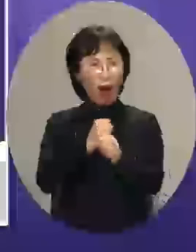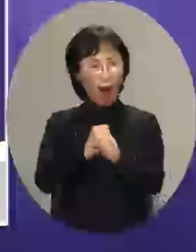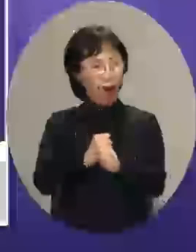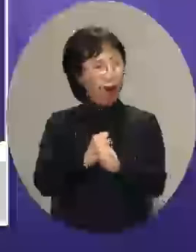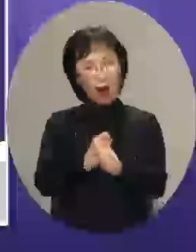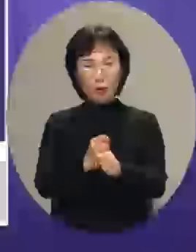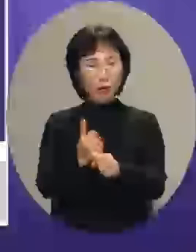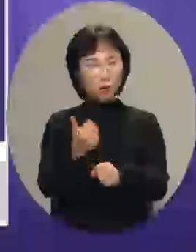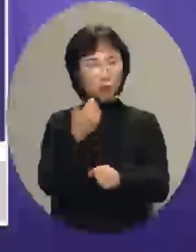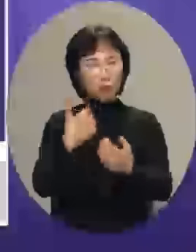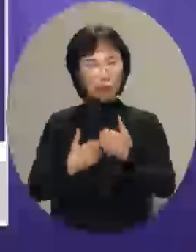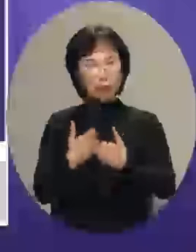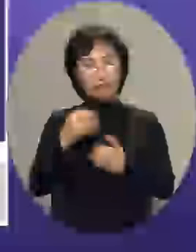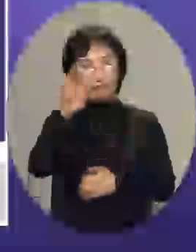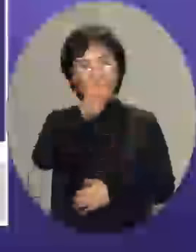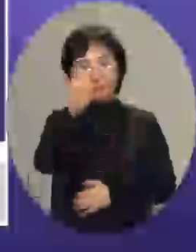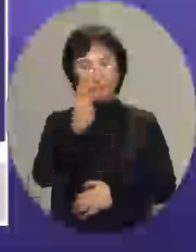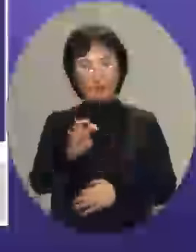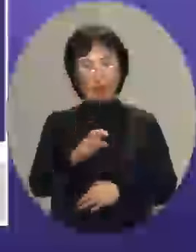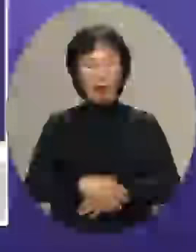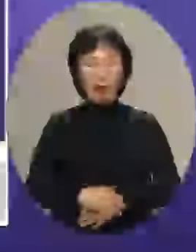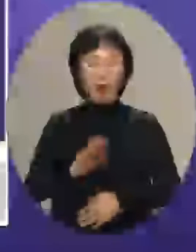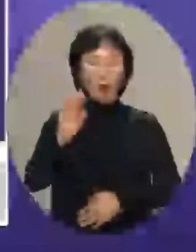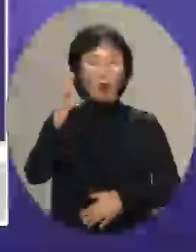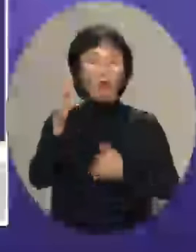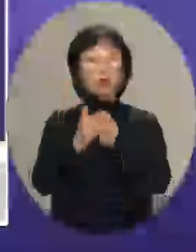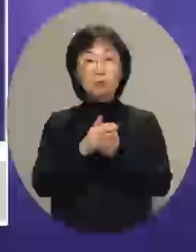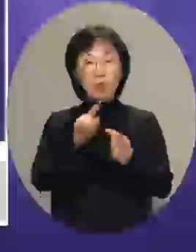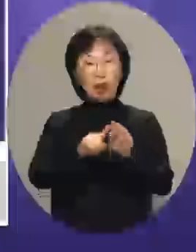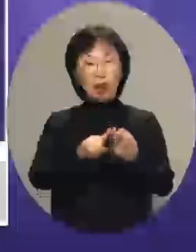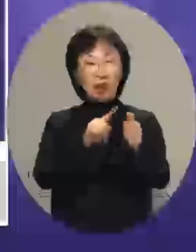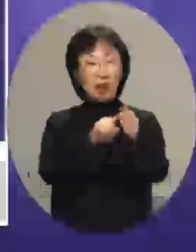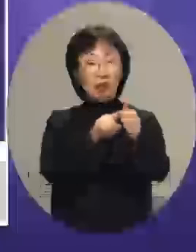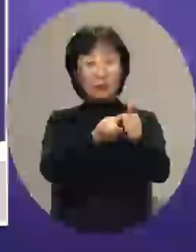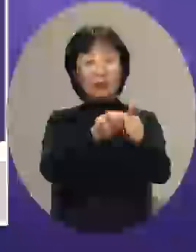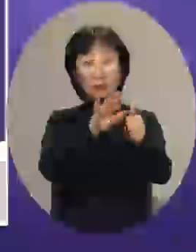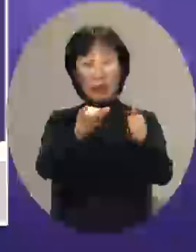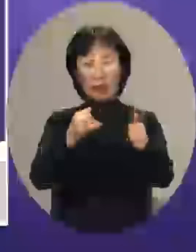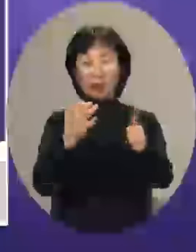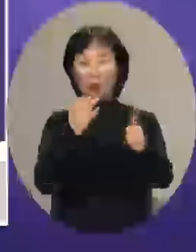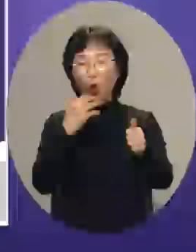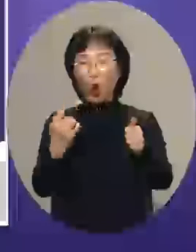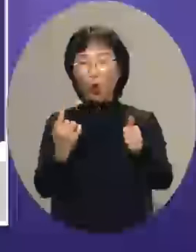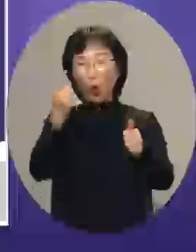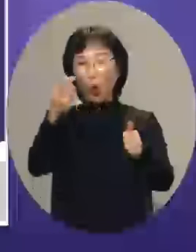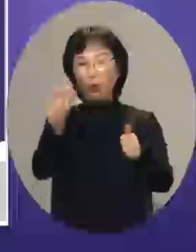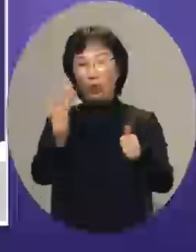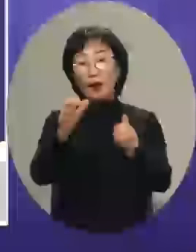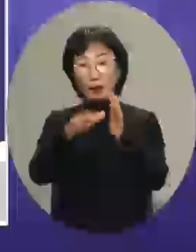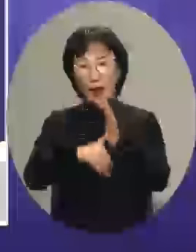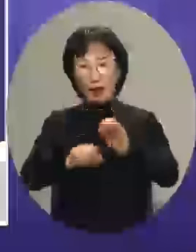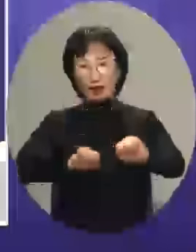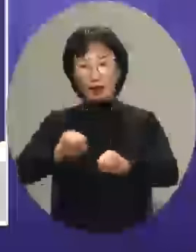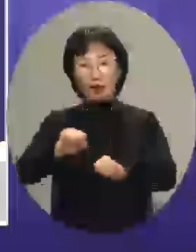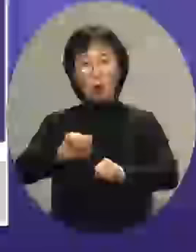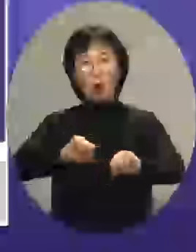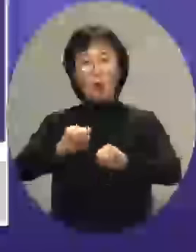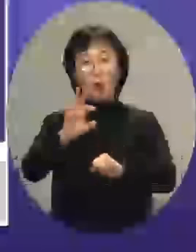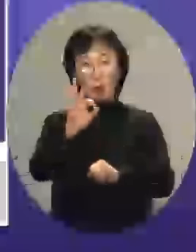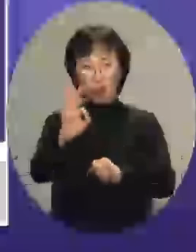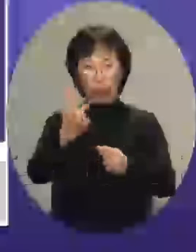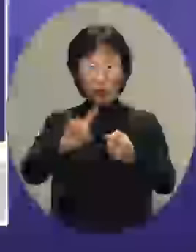또 드릴게요. 최근에 뉴스타파 보도에 따르면 이성윤 후보가 서울 고검장 시절 특수활동비를